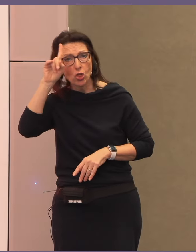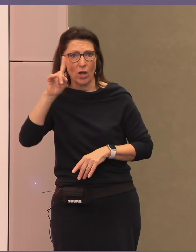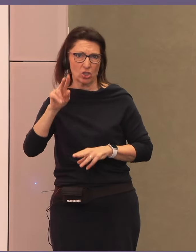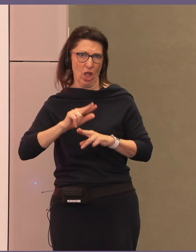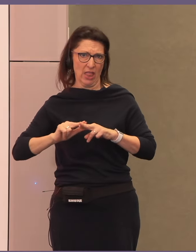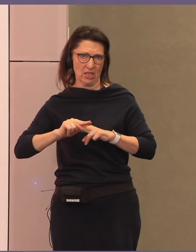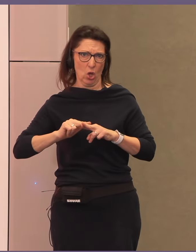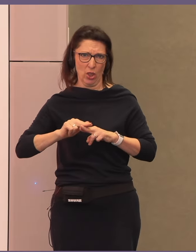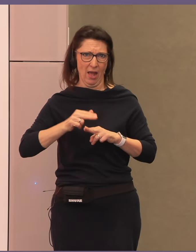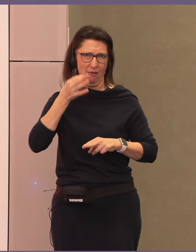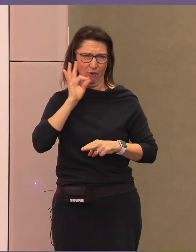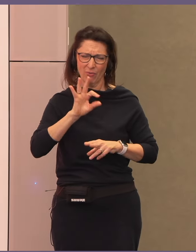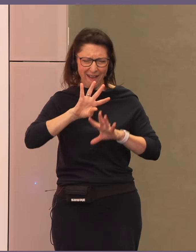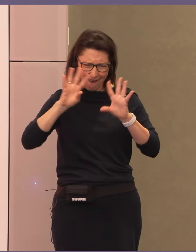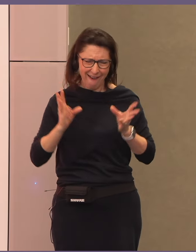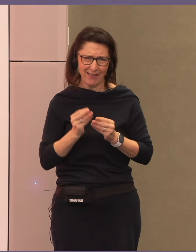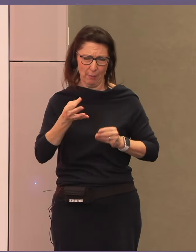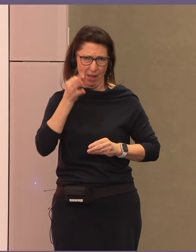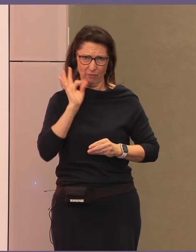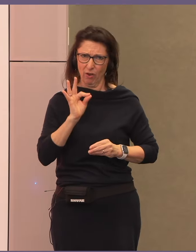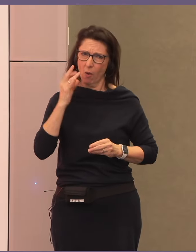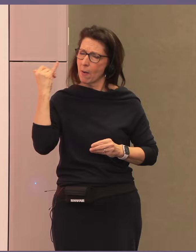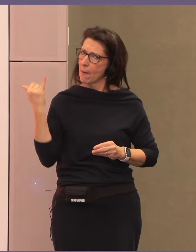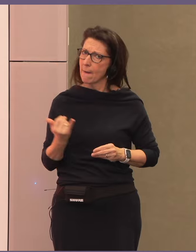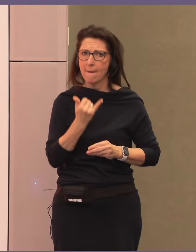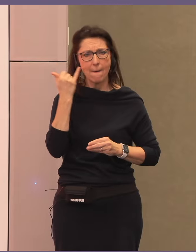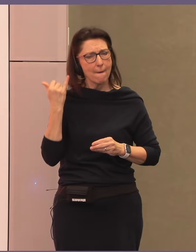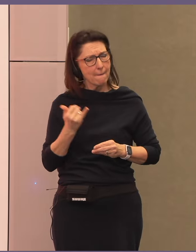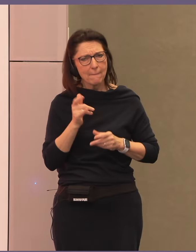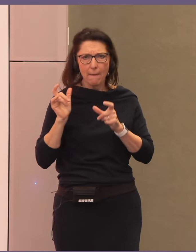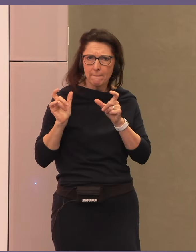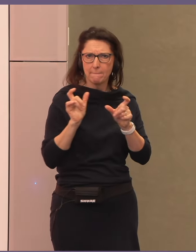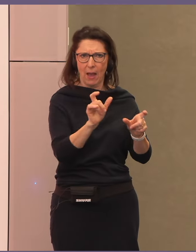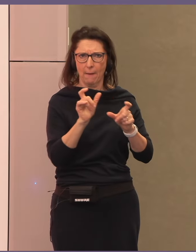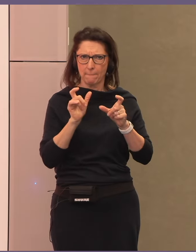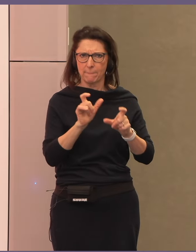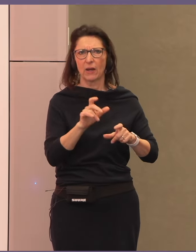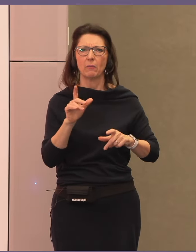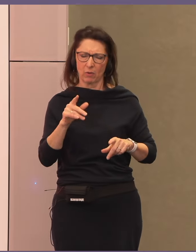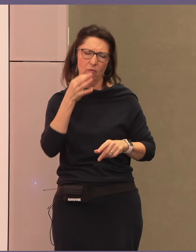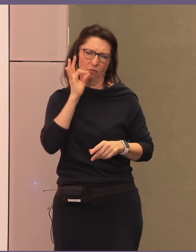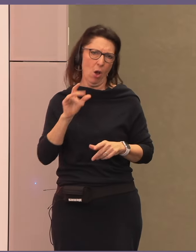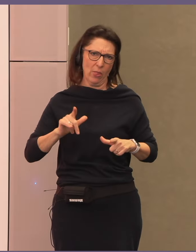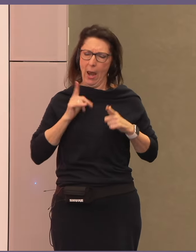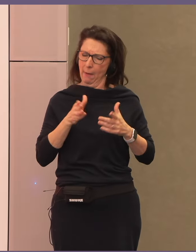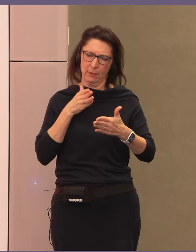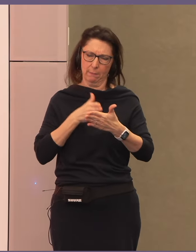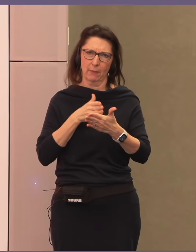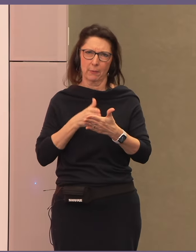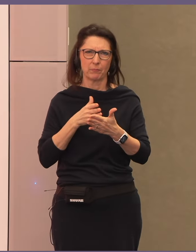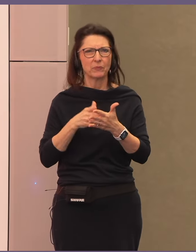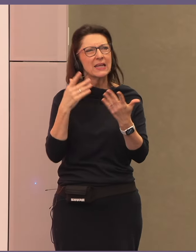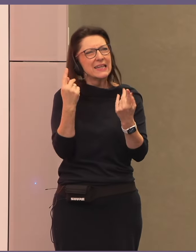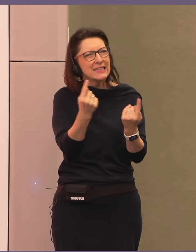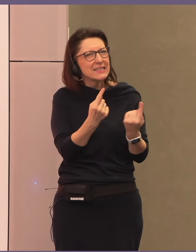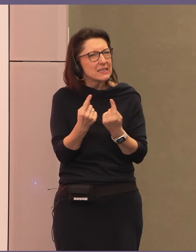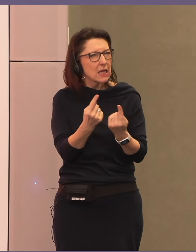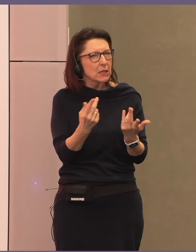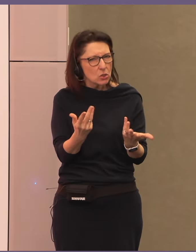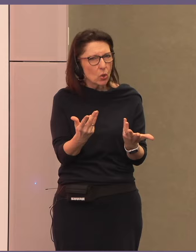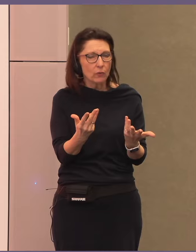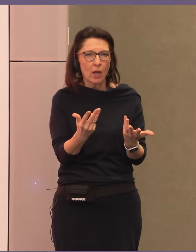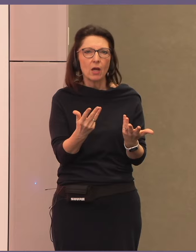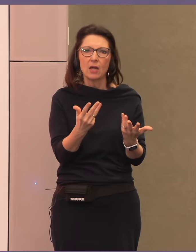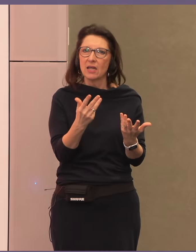Gegenwert zu kämpfen. Und ich komme zu einem ersten Fazit. Trotz all dieser widrigen Umstände können wir heute die Studentinnen in